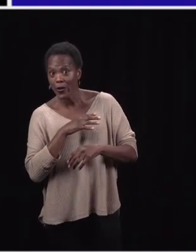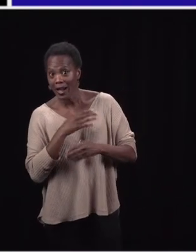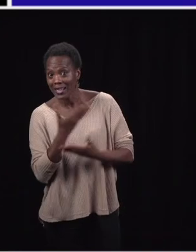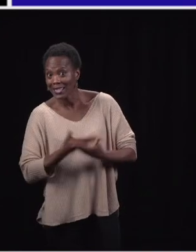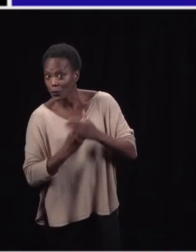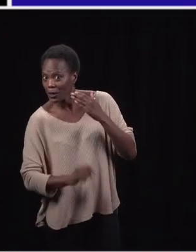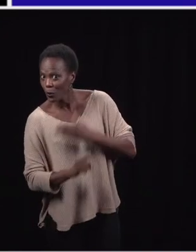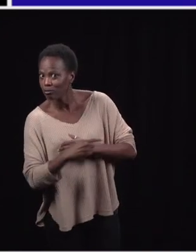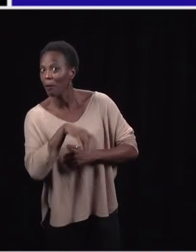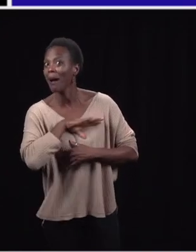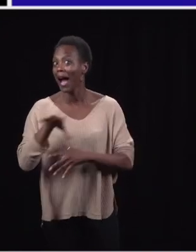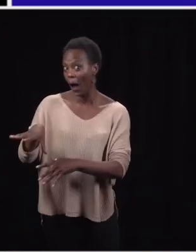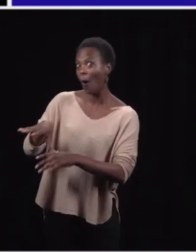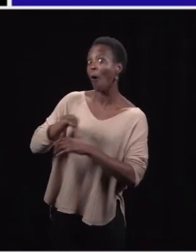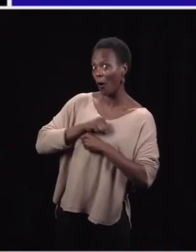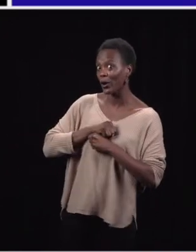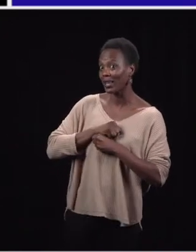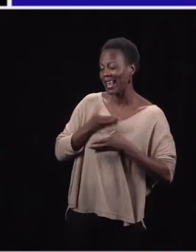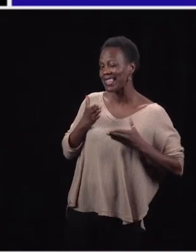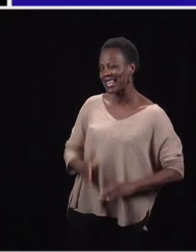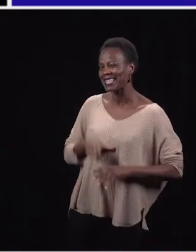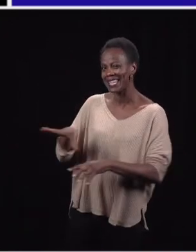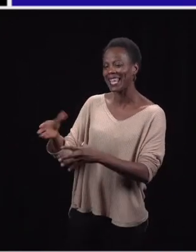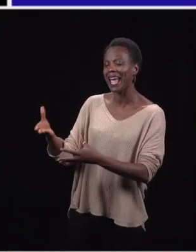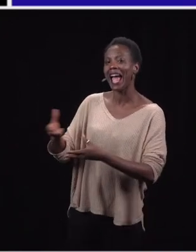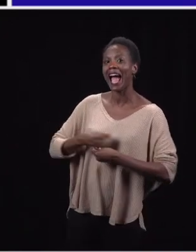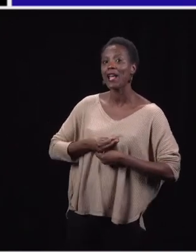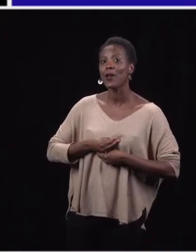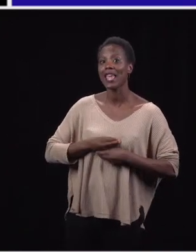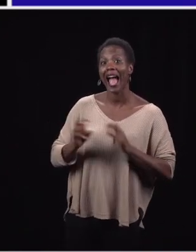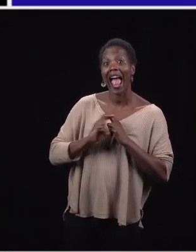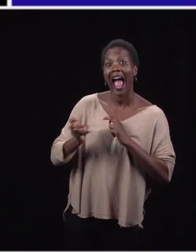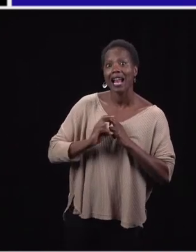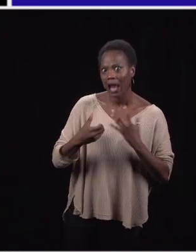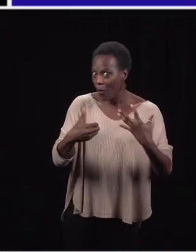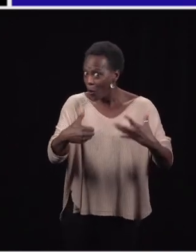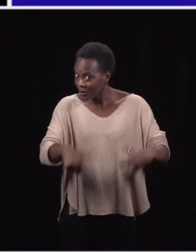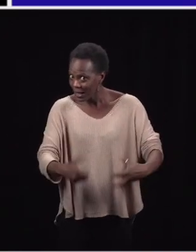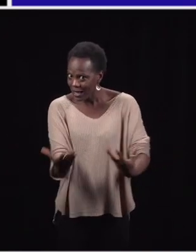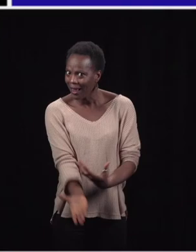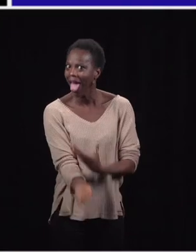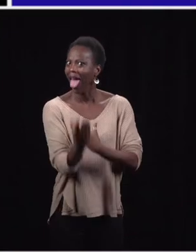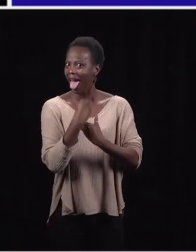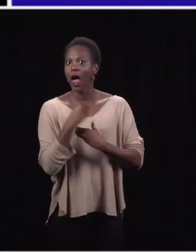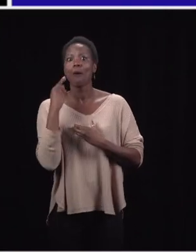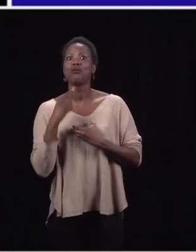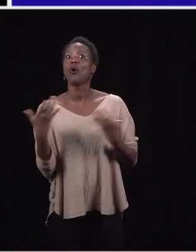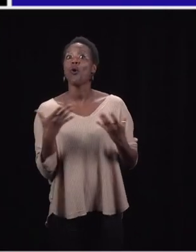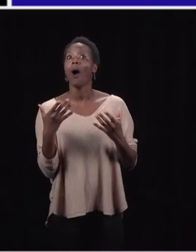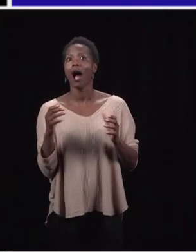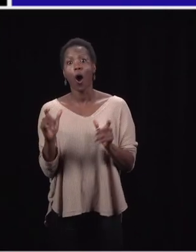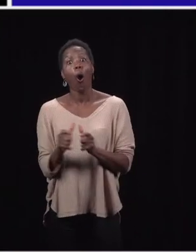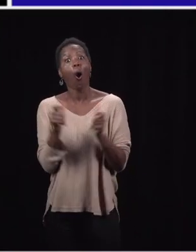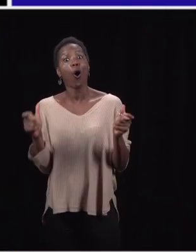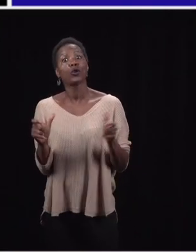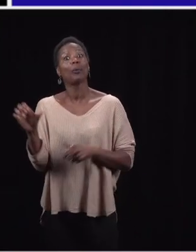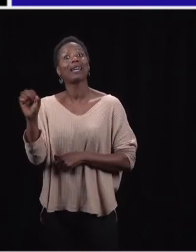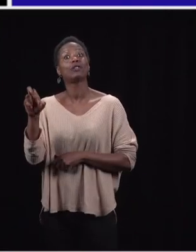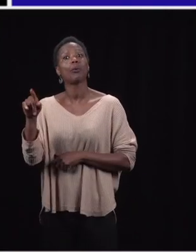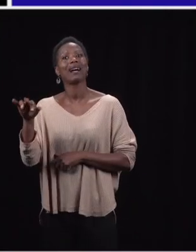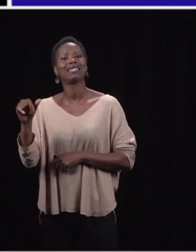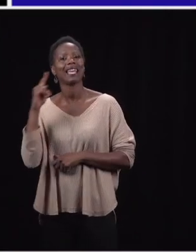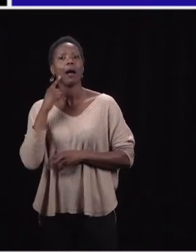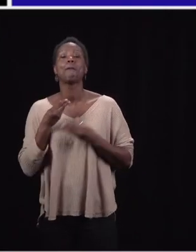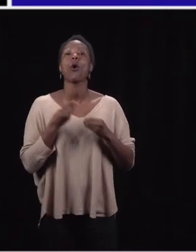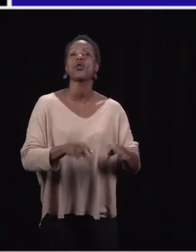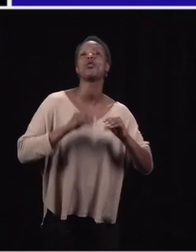d'être 16 futurs alternants pour rejoindre les rangs au masteria et les former au métier